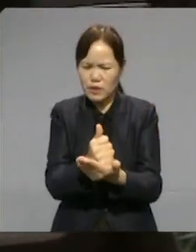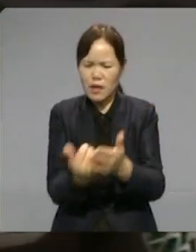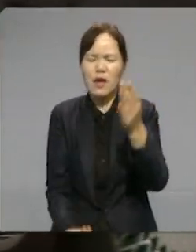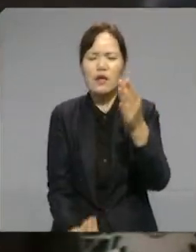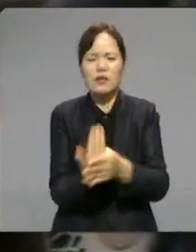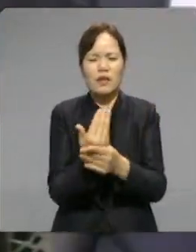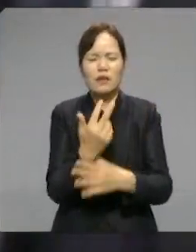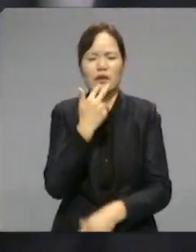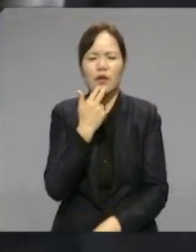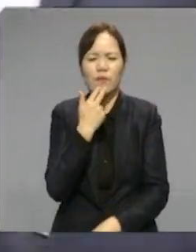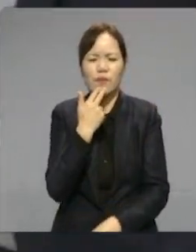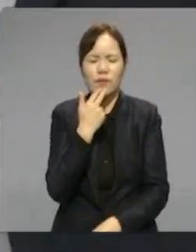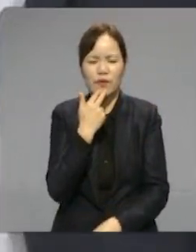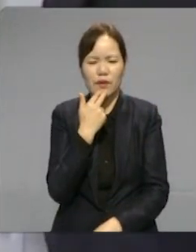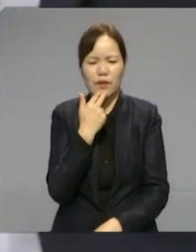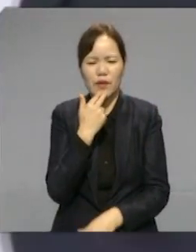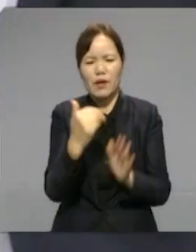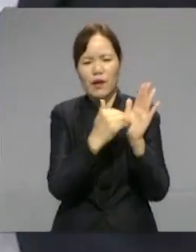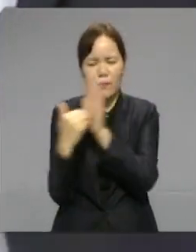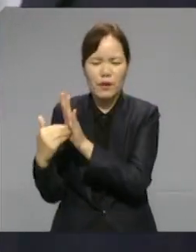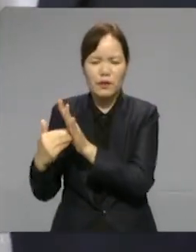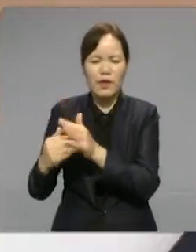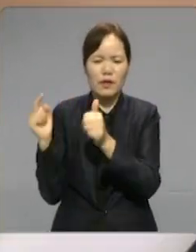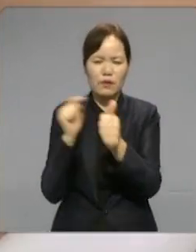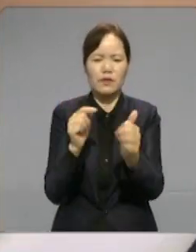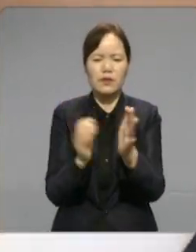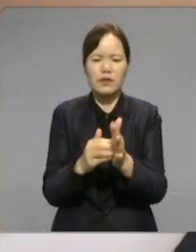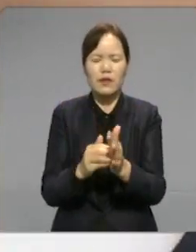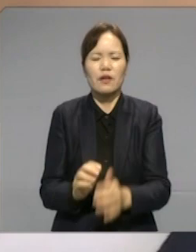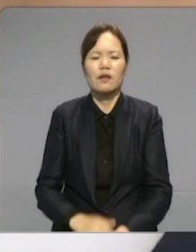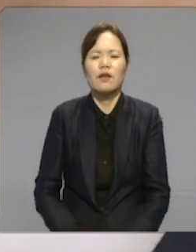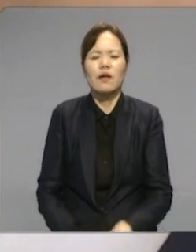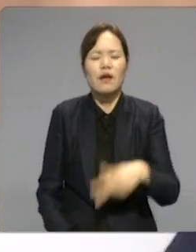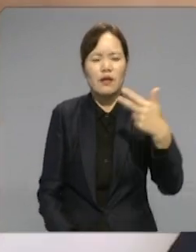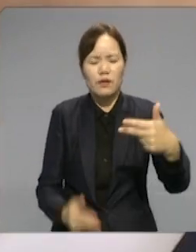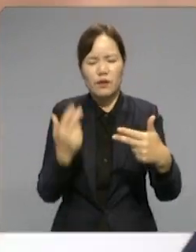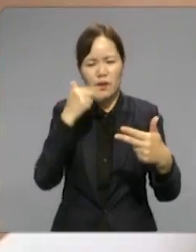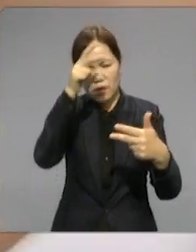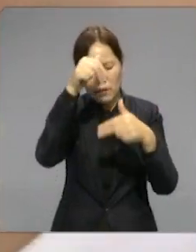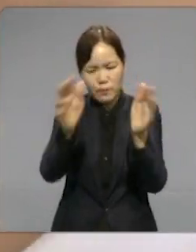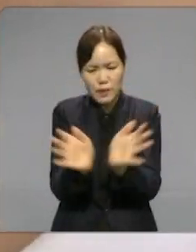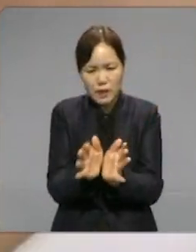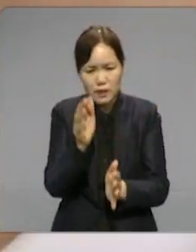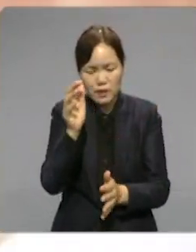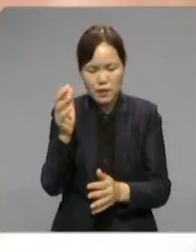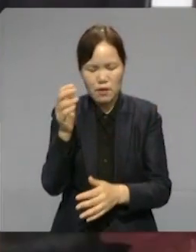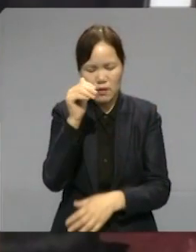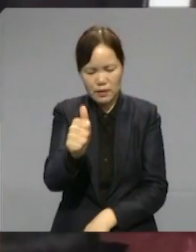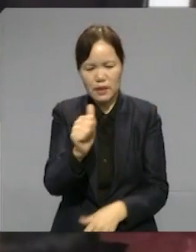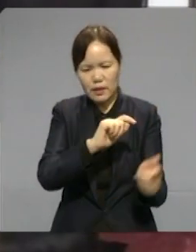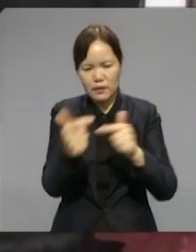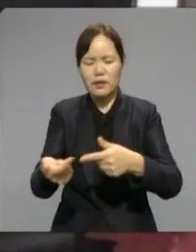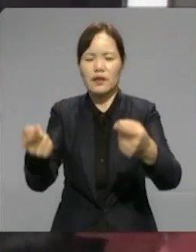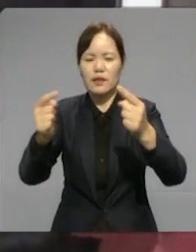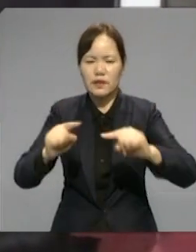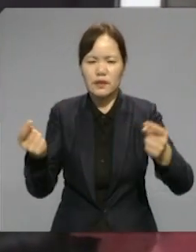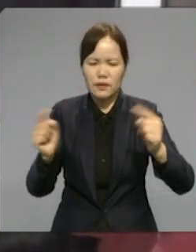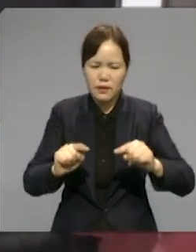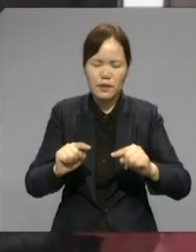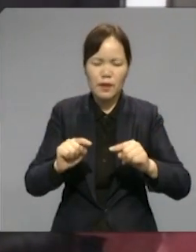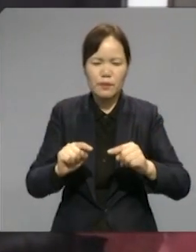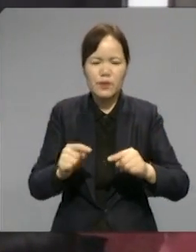없도록 해달라고 지시했습니다. 이 총장을 비롯해 7개 검찰청 기관장 등이 참여한 회의에선